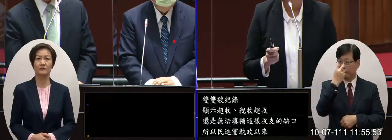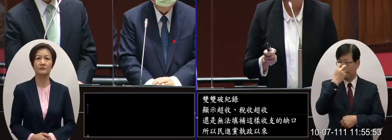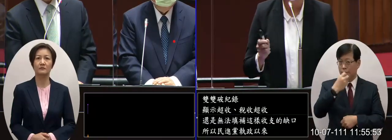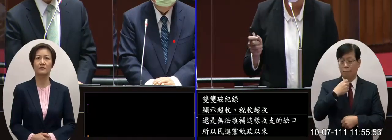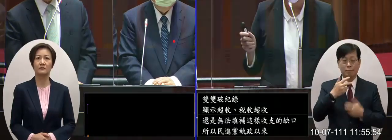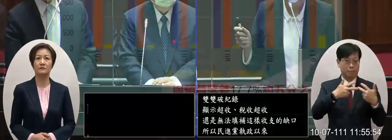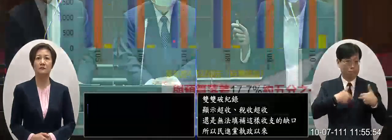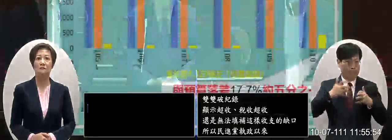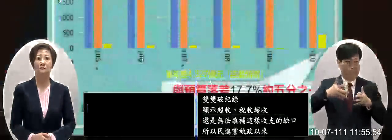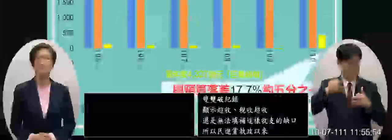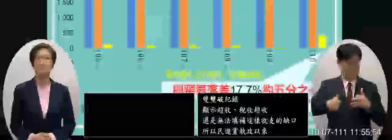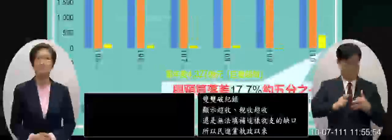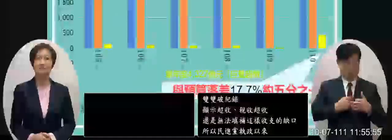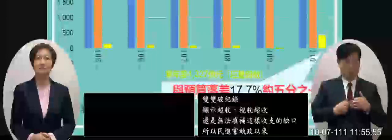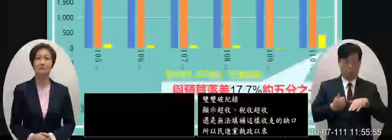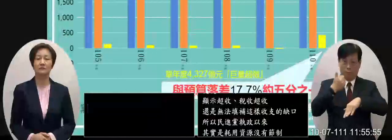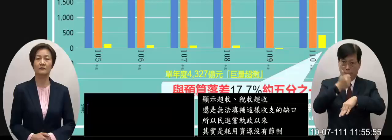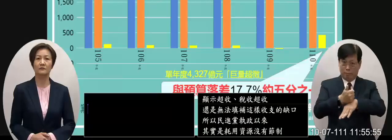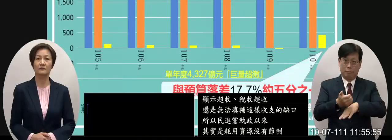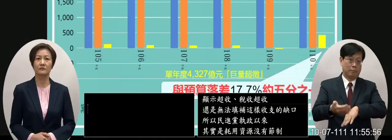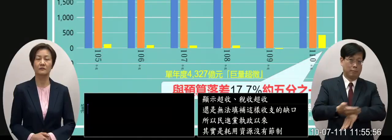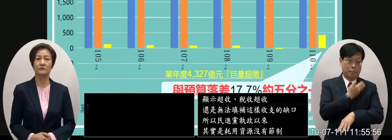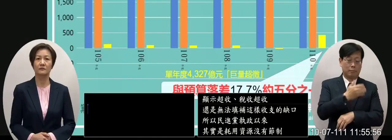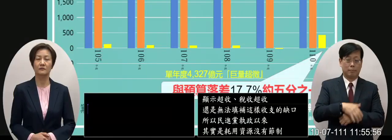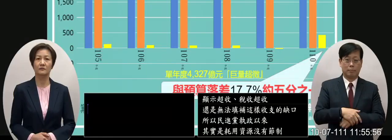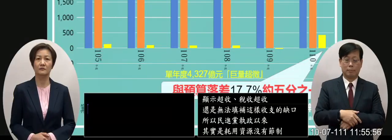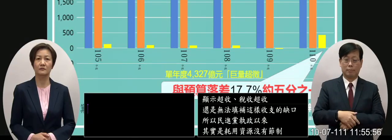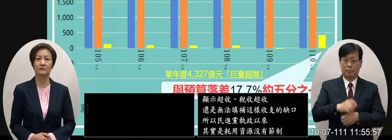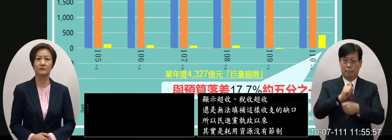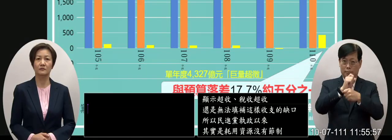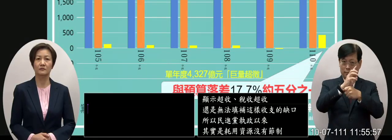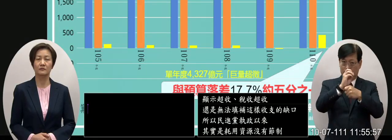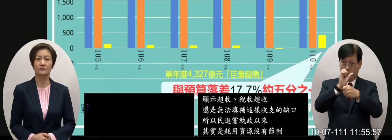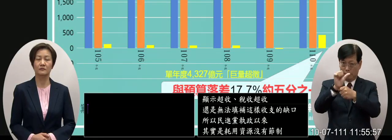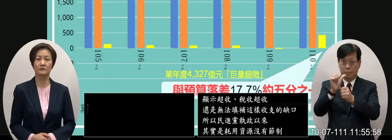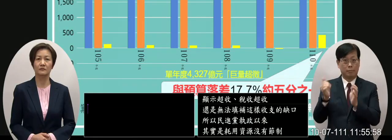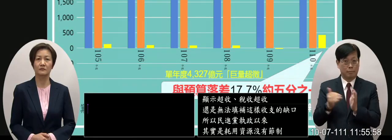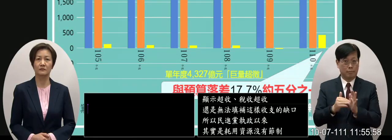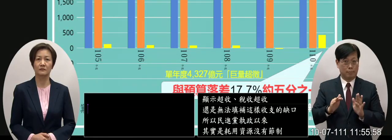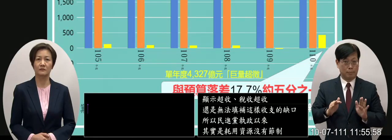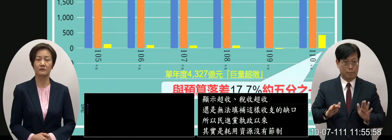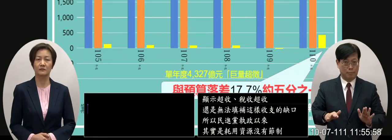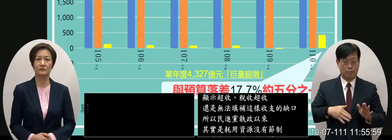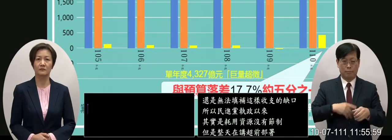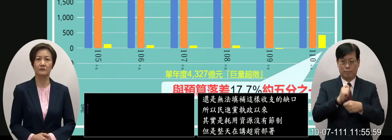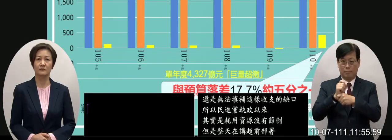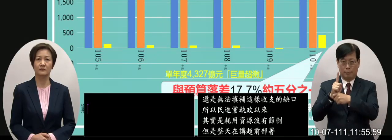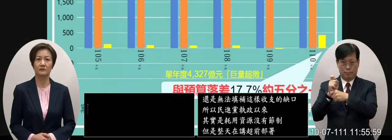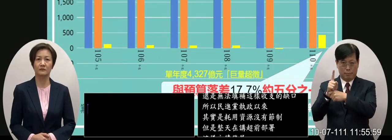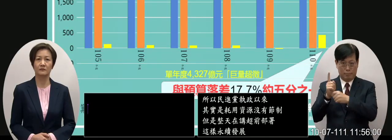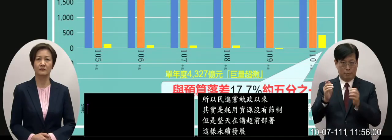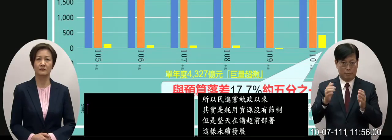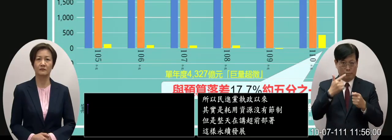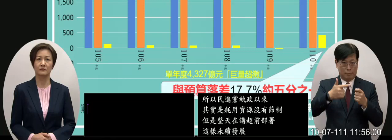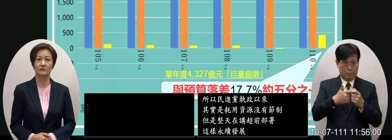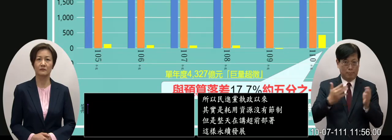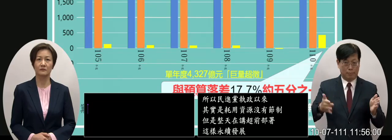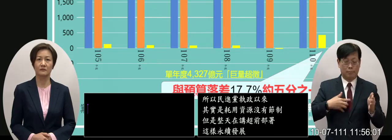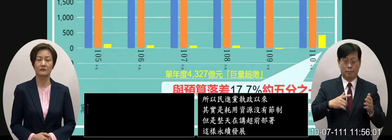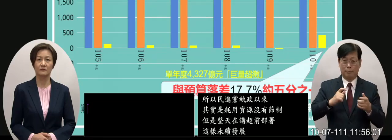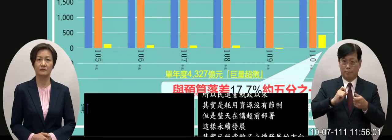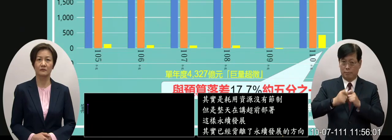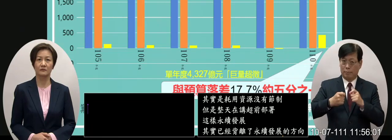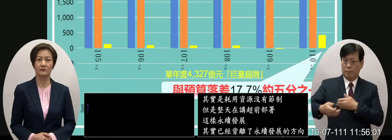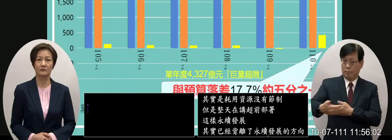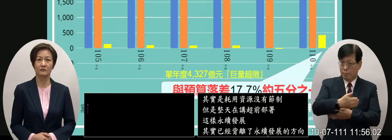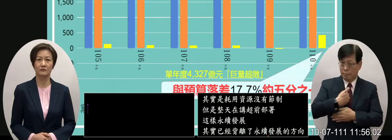下蔡英文政府从上台以后，从105年到这个111年的这个税收超